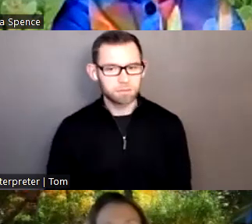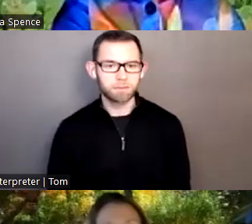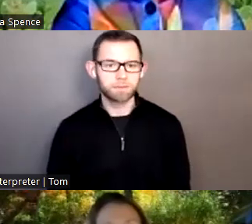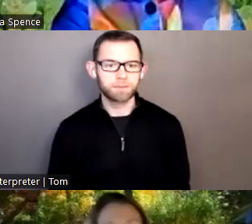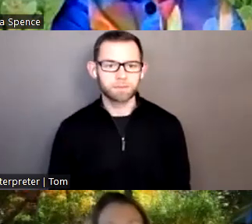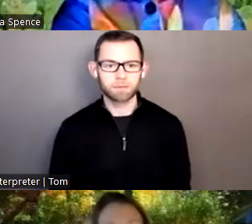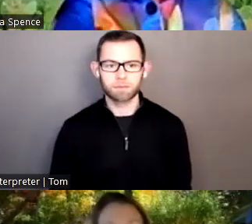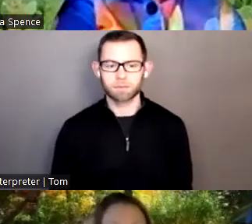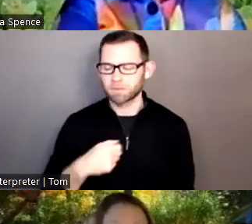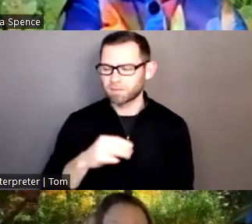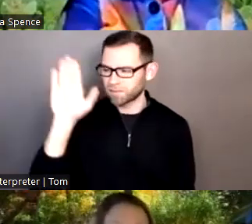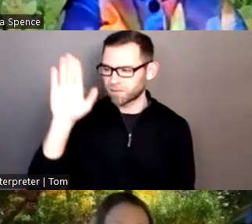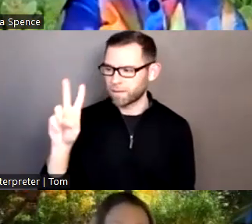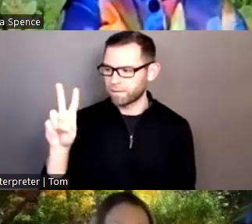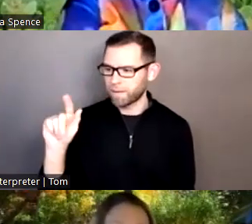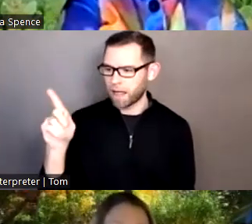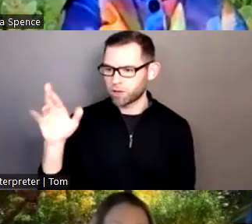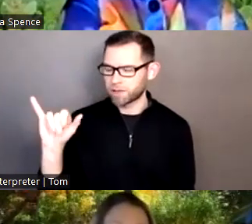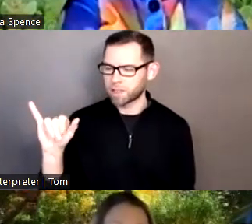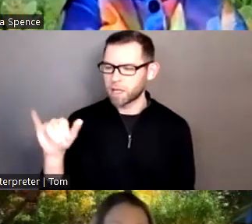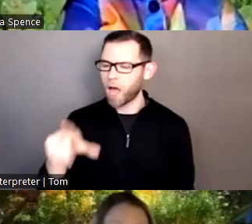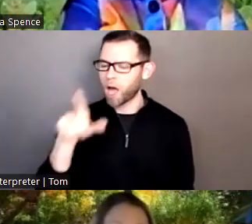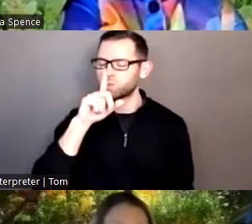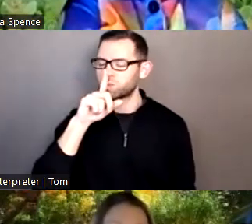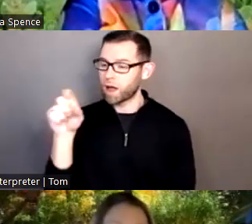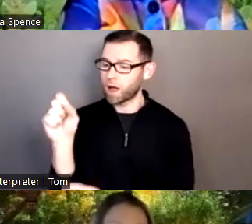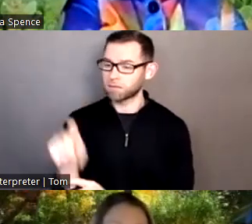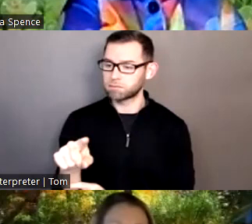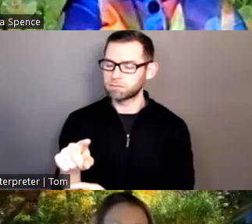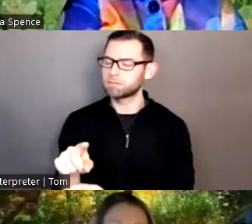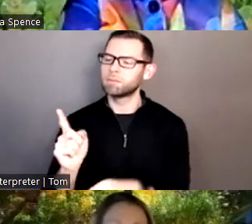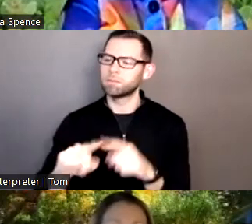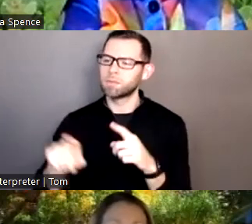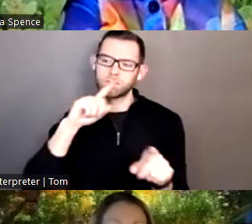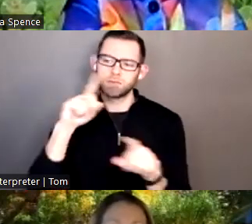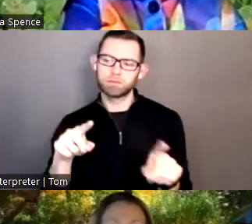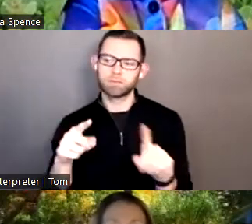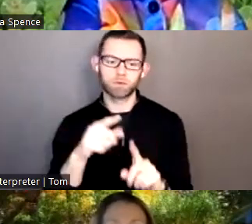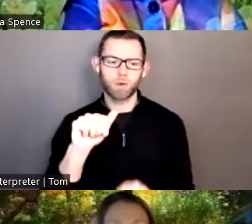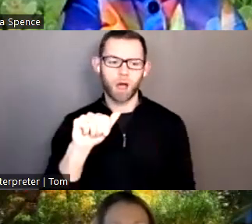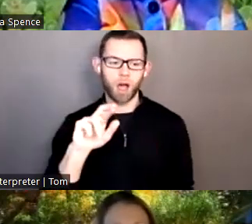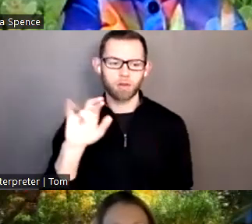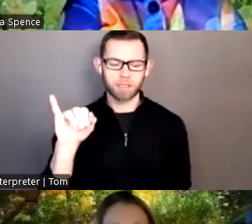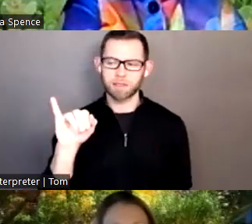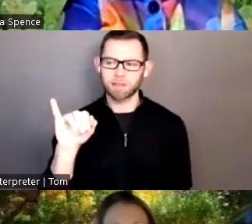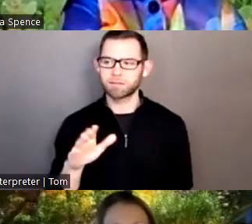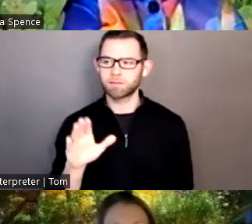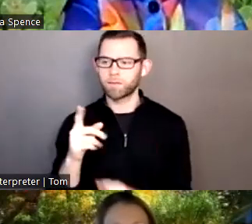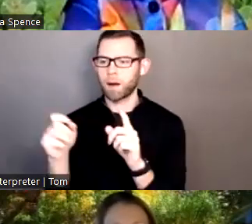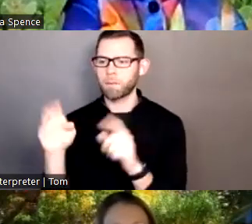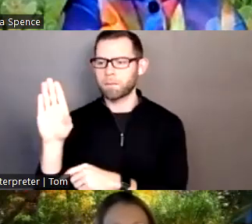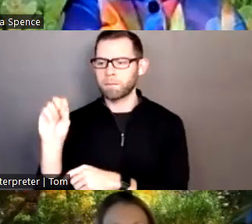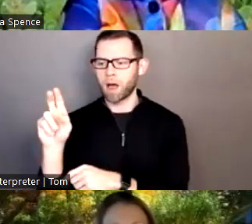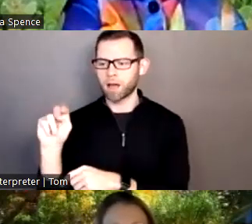There's not a question, but a response to Ari's comments from Pas Bonnie. question sans réponse, c'est Bonnie Bean qui gagne